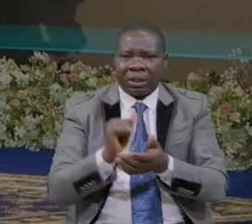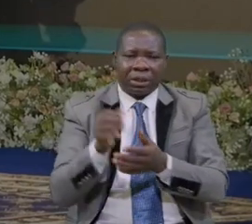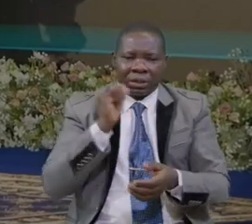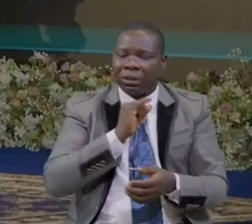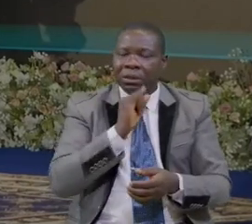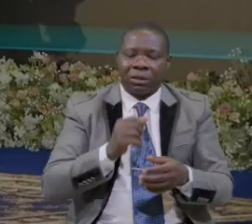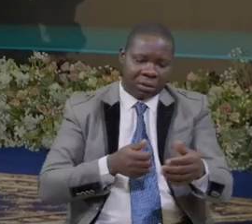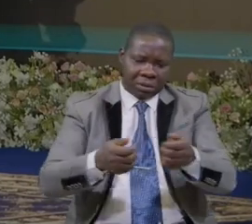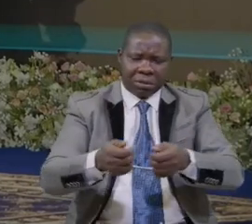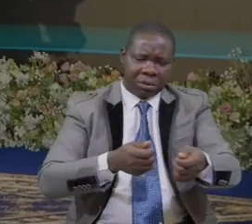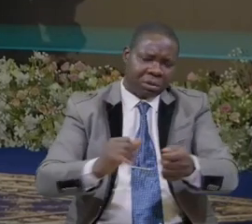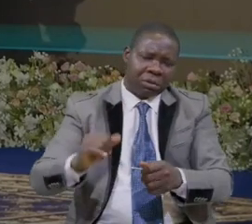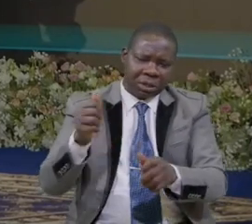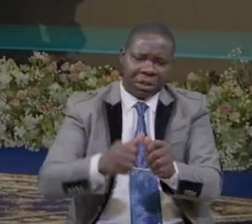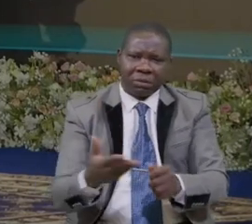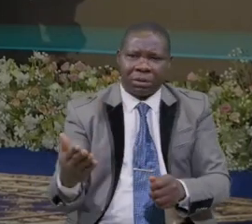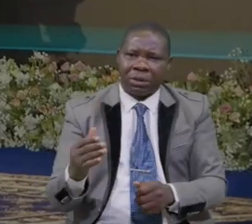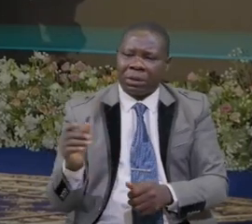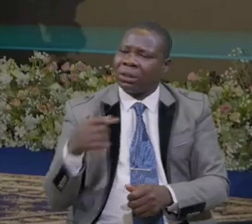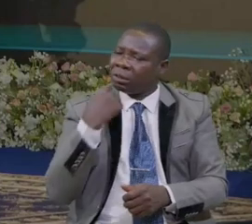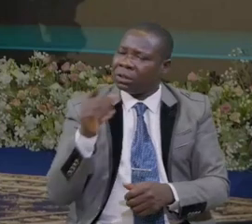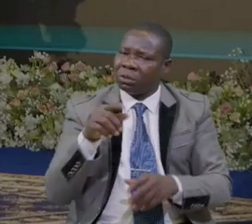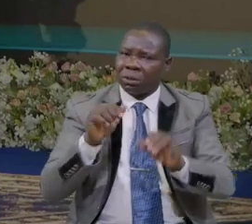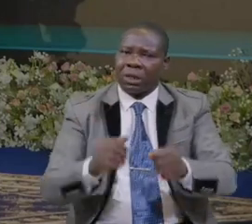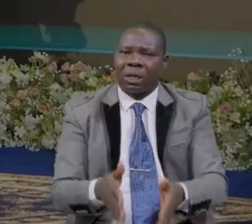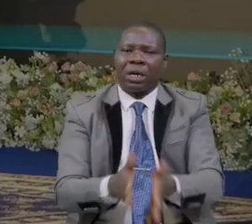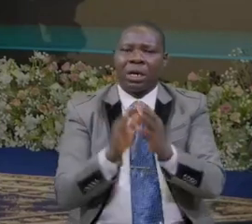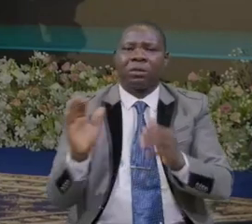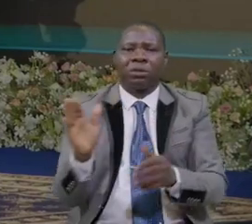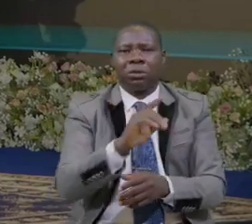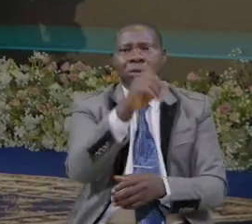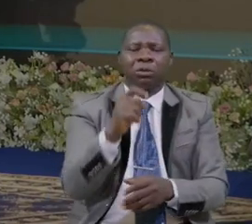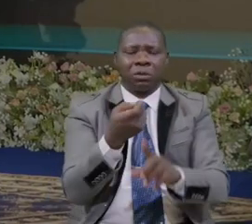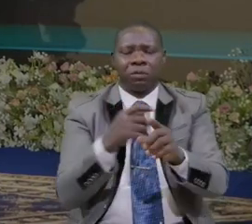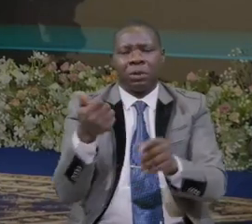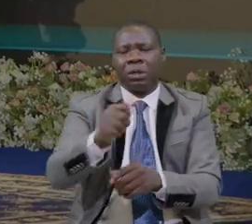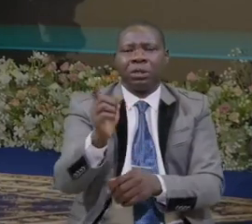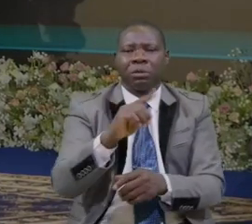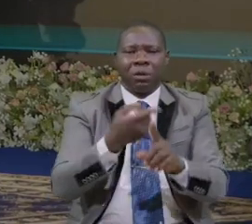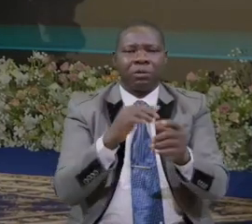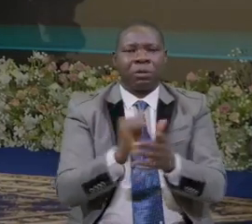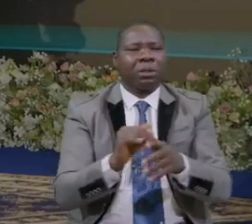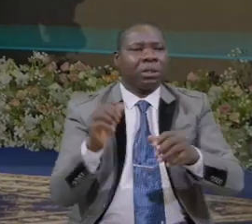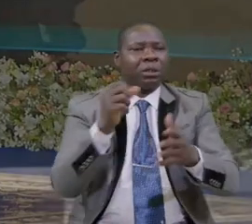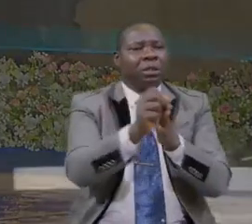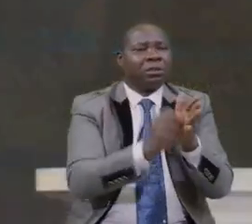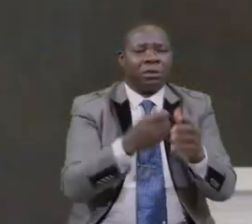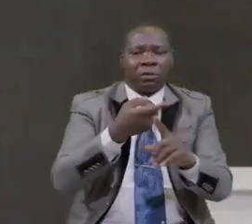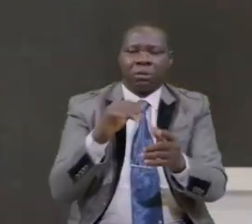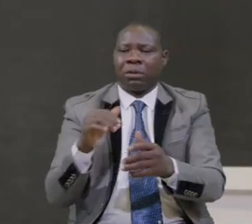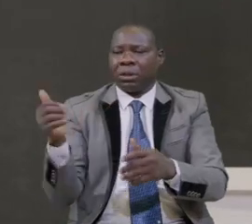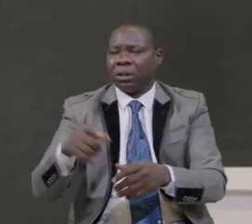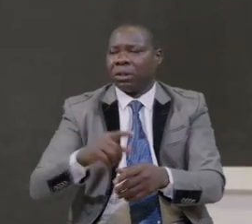toutes choses a dit maintenant, pour poser votre question de partout, de tel, ils ont posé la question de tel